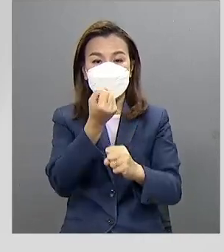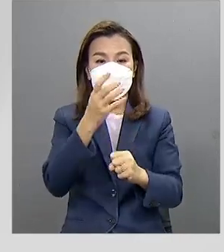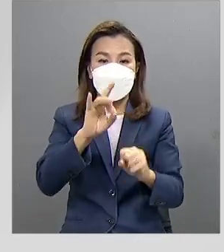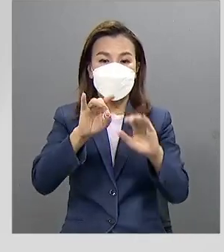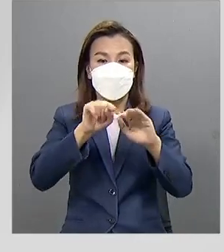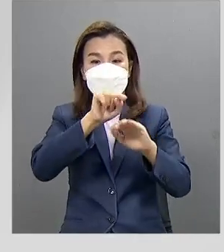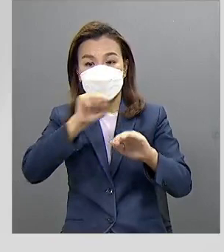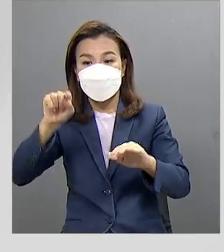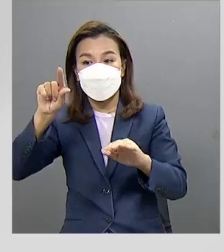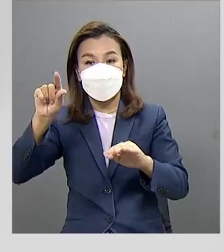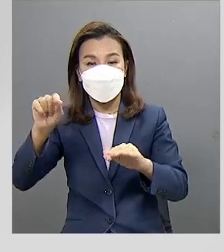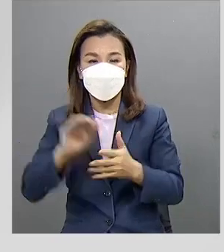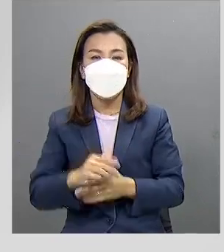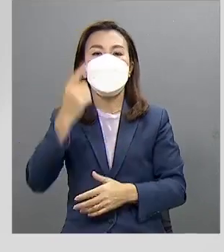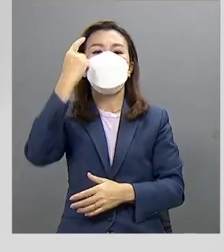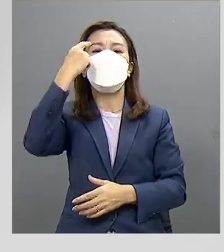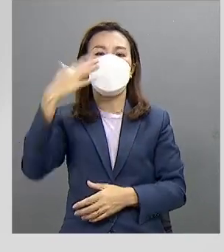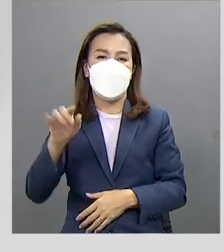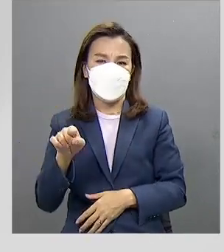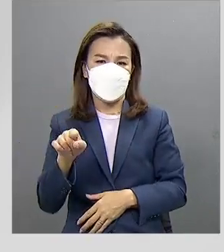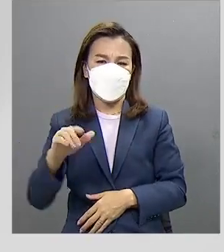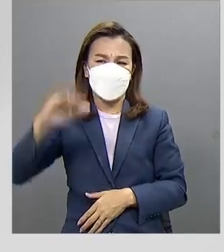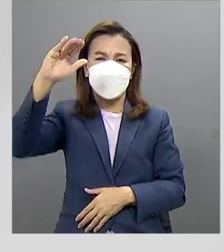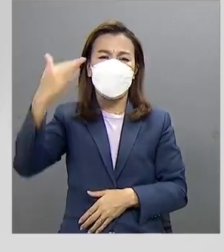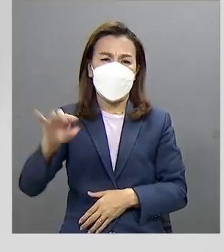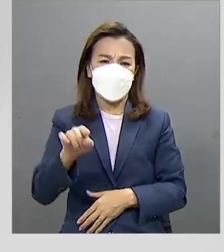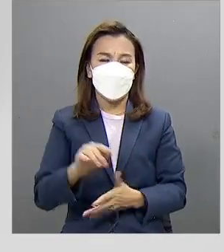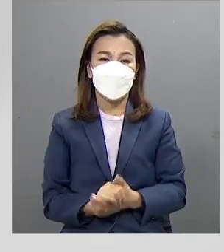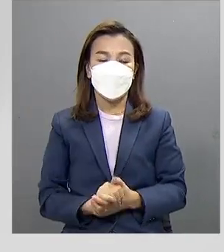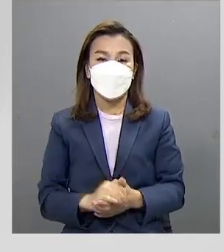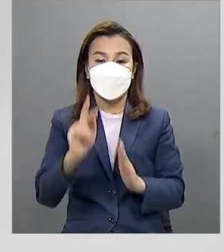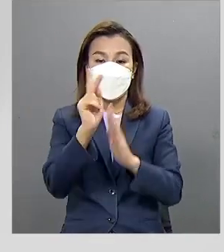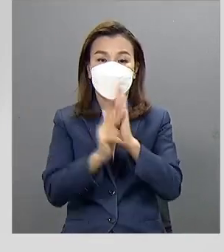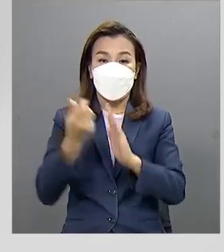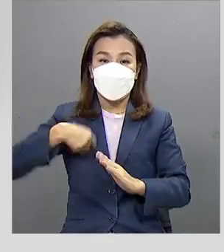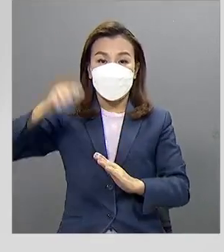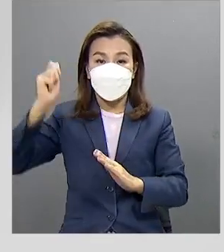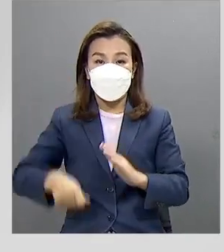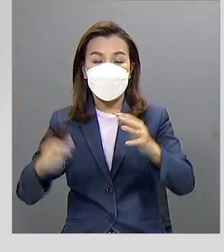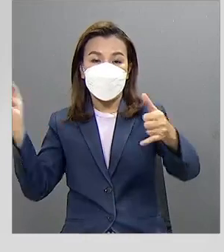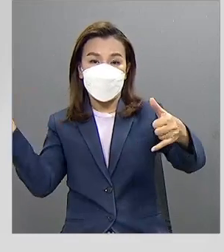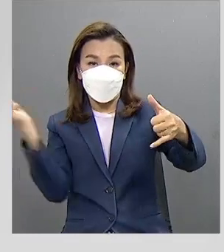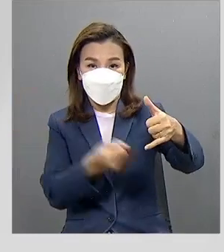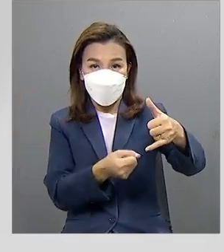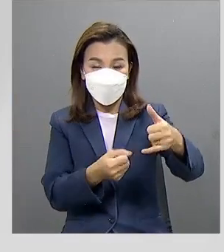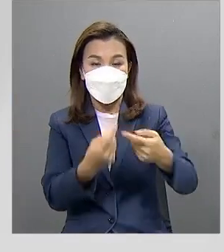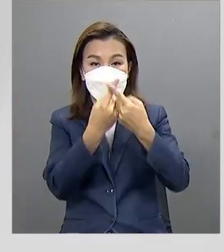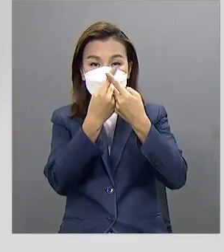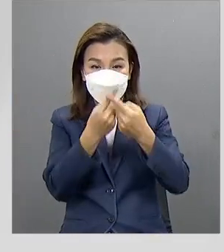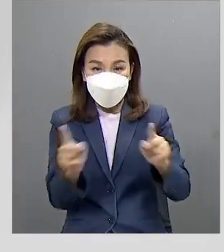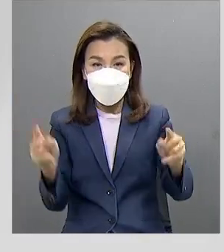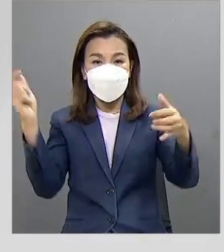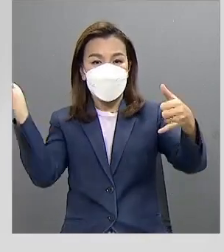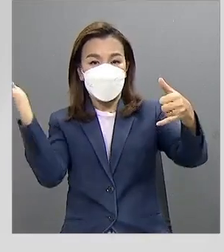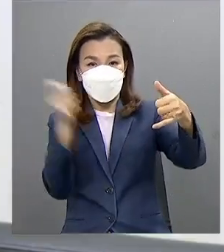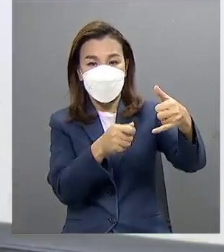วนะครับเพราะฉะนั้นเนี่ยศาลเนี่ยนะครับก็จะต้องลงโทษเพียงแต่ว่าการลงโทษนั้นเนี่ยนะครับอาจจะมีการลดโทษ